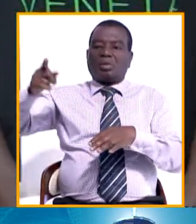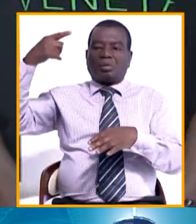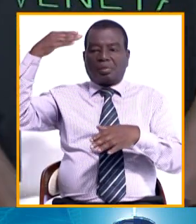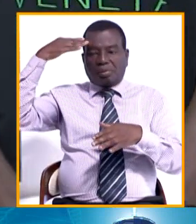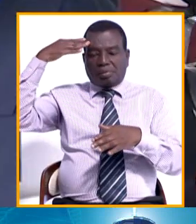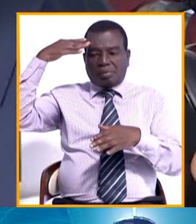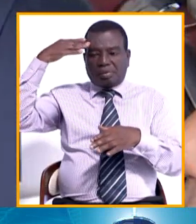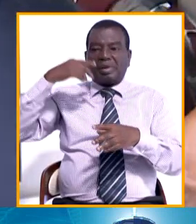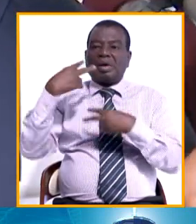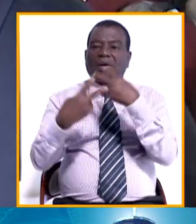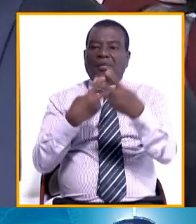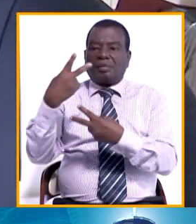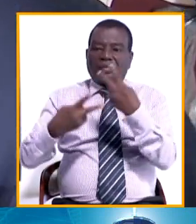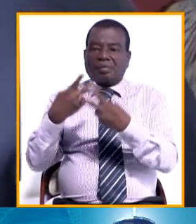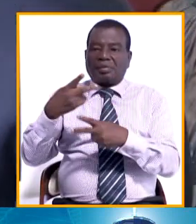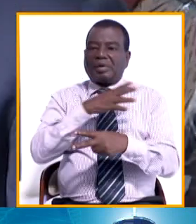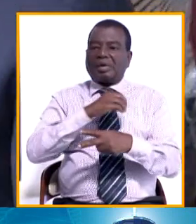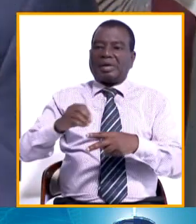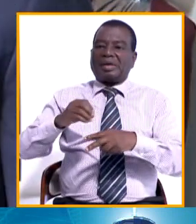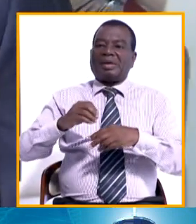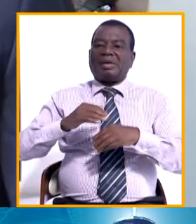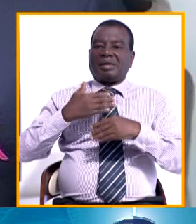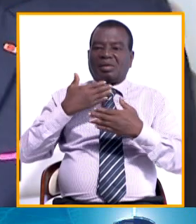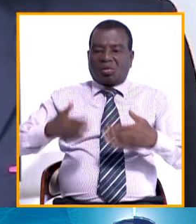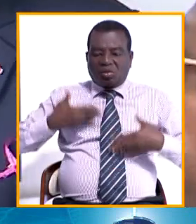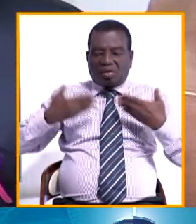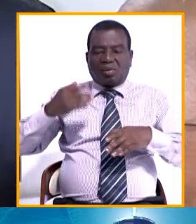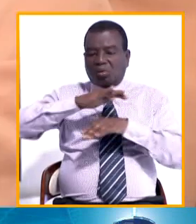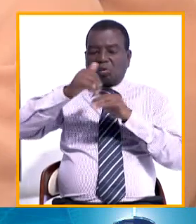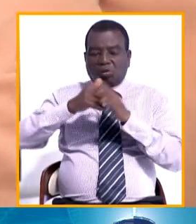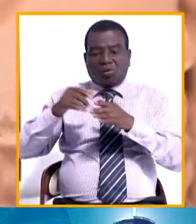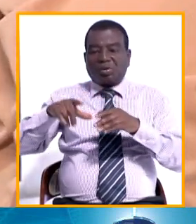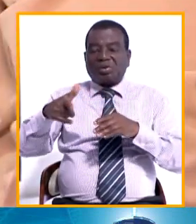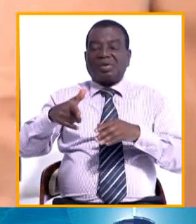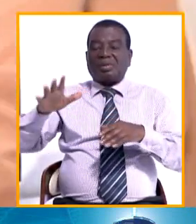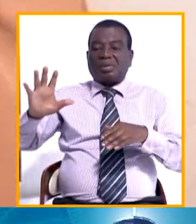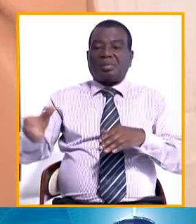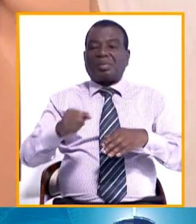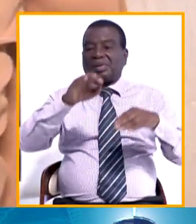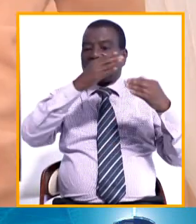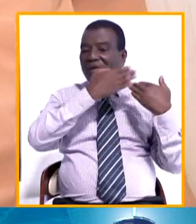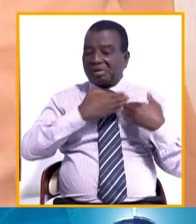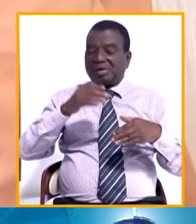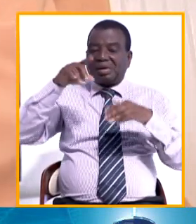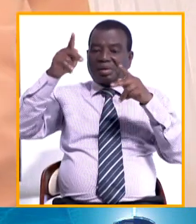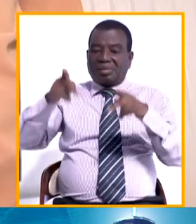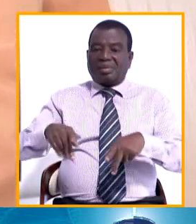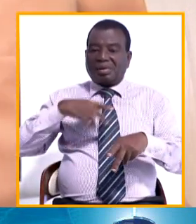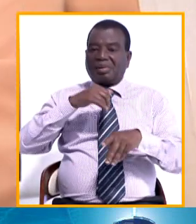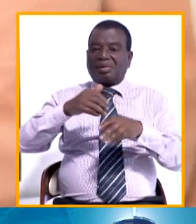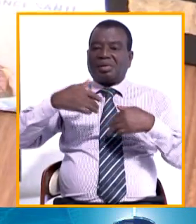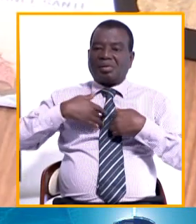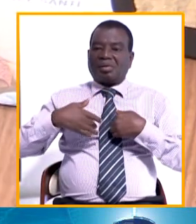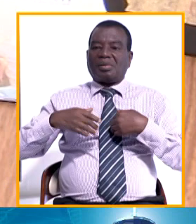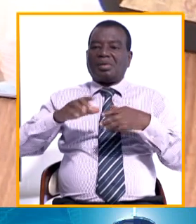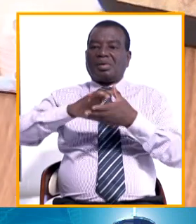de laquelle il s'est dit satisfait du mécanisme mis en œuvre pour la prise en charge des personnes possédant la carte